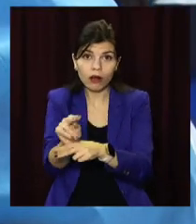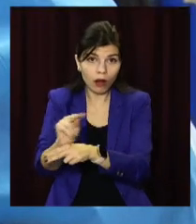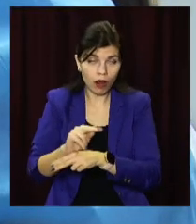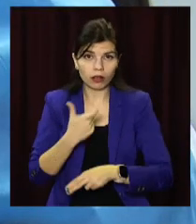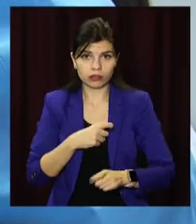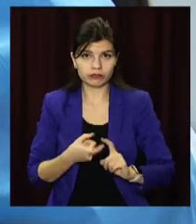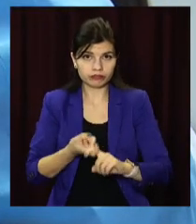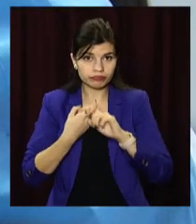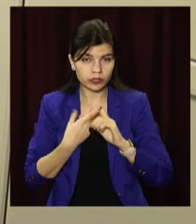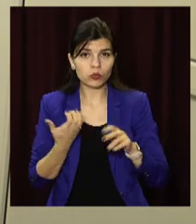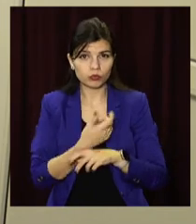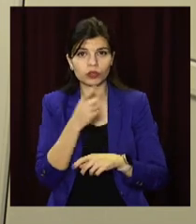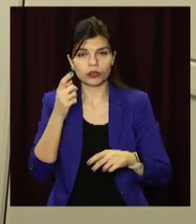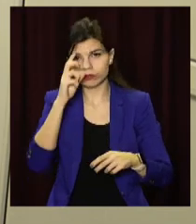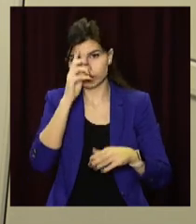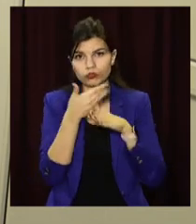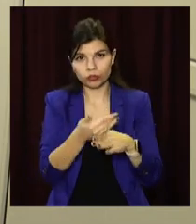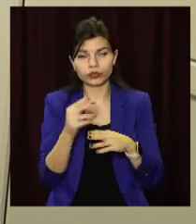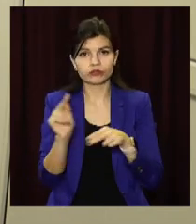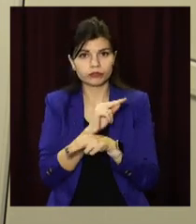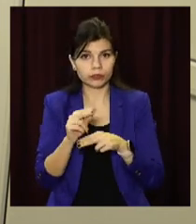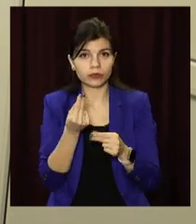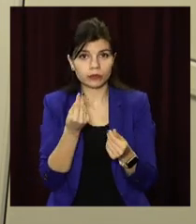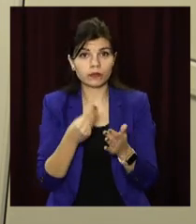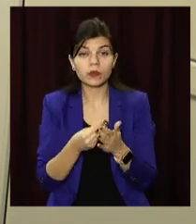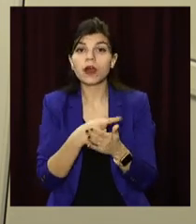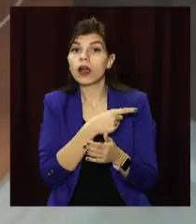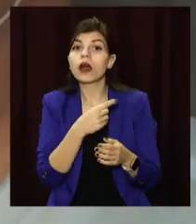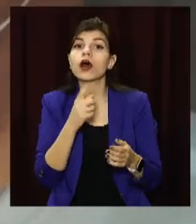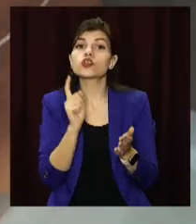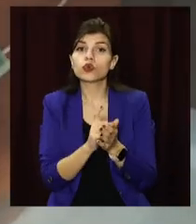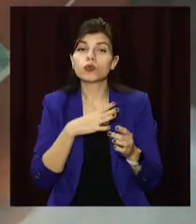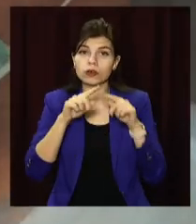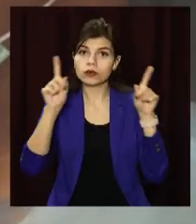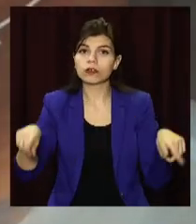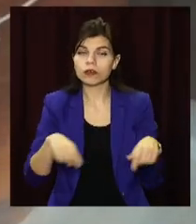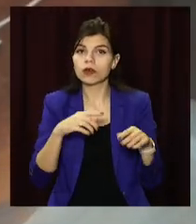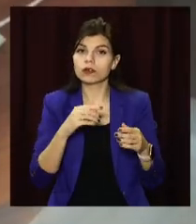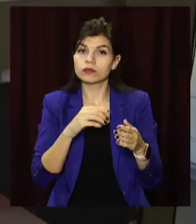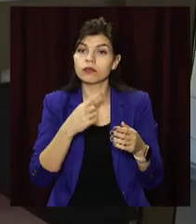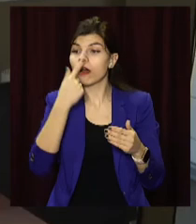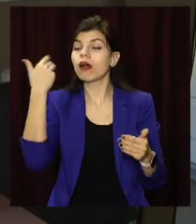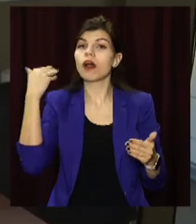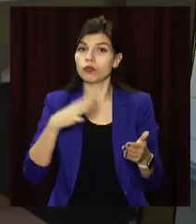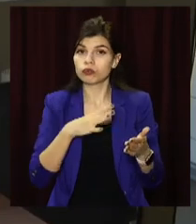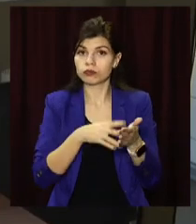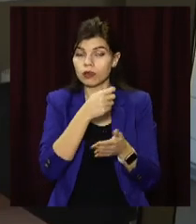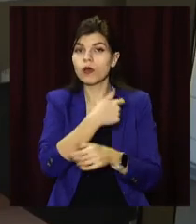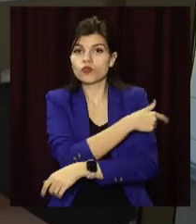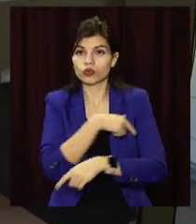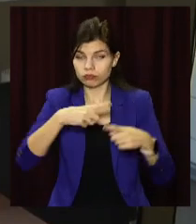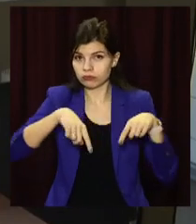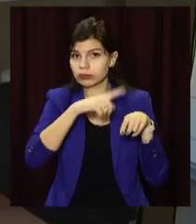департаменті соціального захисту населення кажуть, аби отримати ковідні лікарняні, потрібно надати пакет документів, яких саме підкажуть у